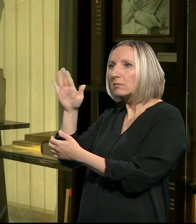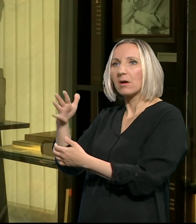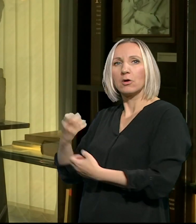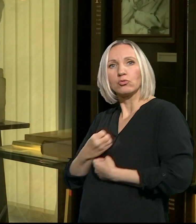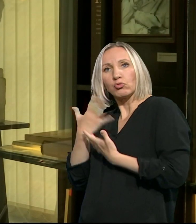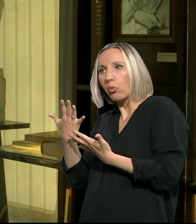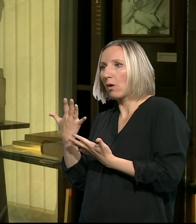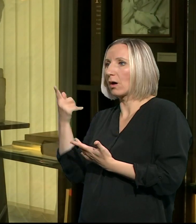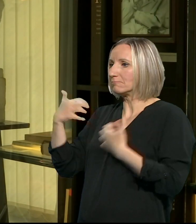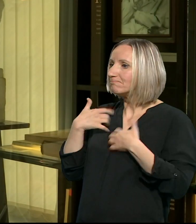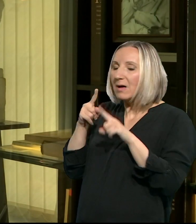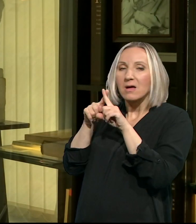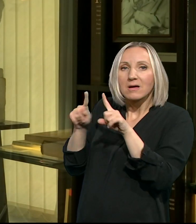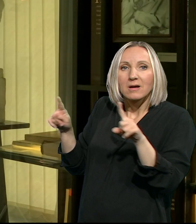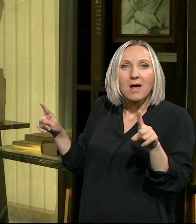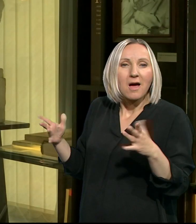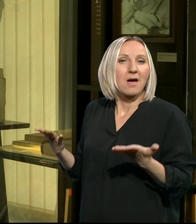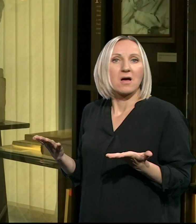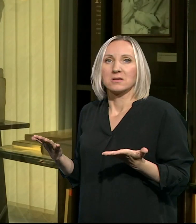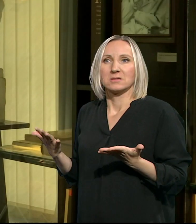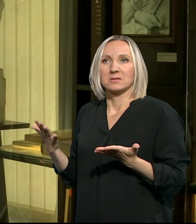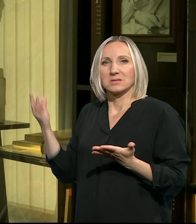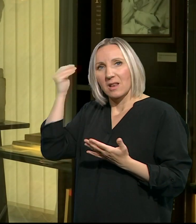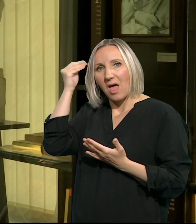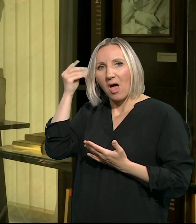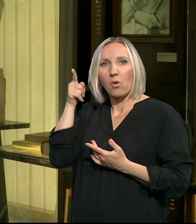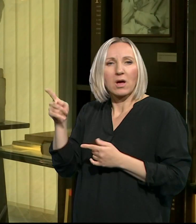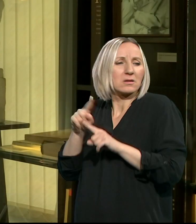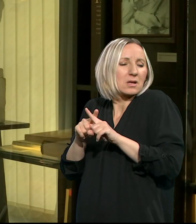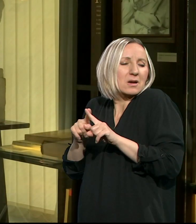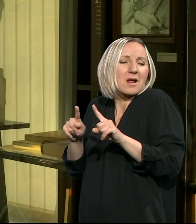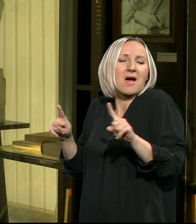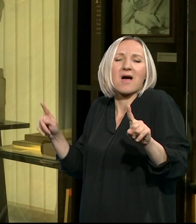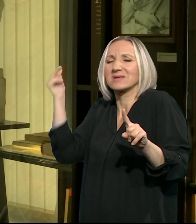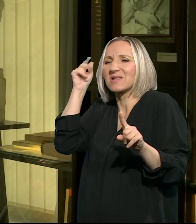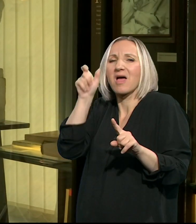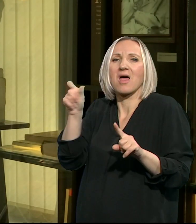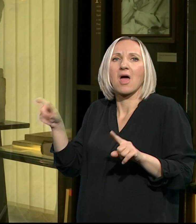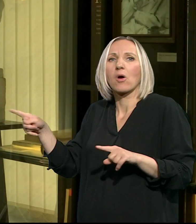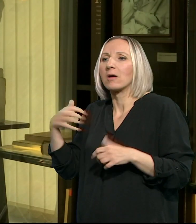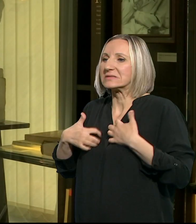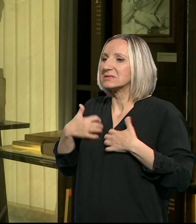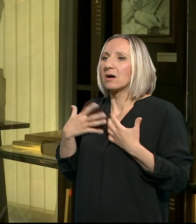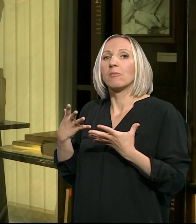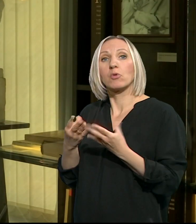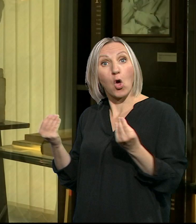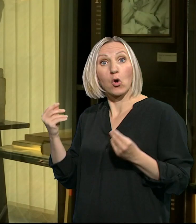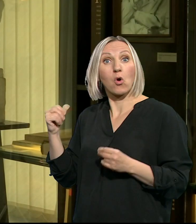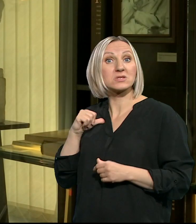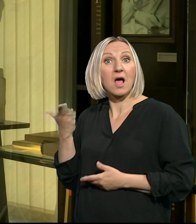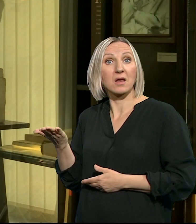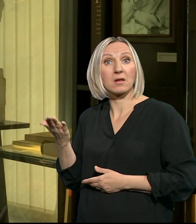i svestranost koja se stalno apostrofira, ta renesansna svestranost čoveka koga mnogo zanima, koji je